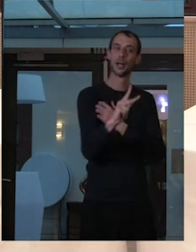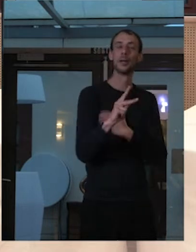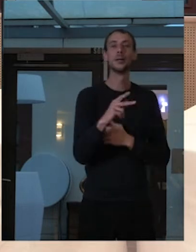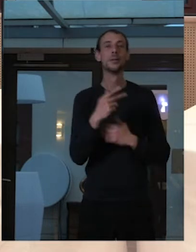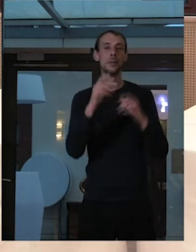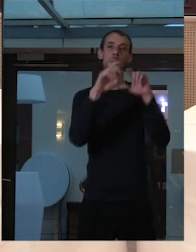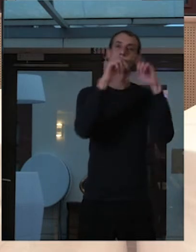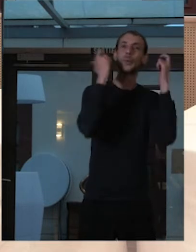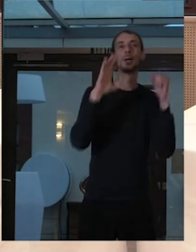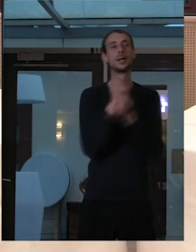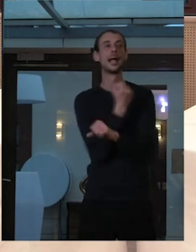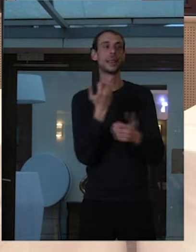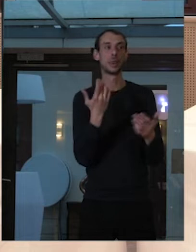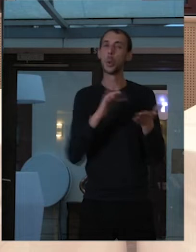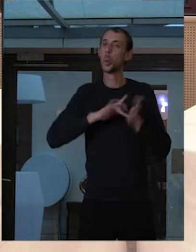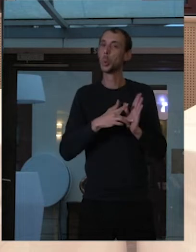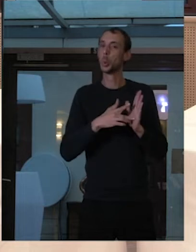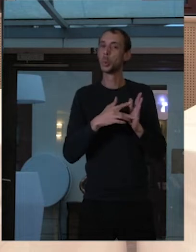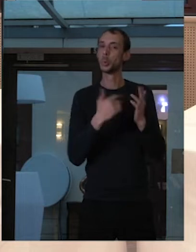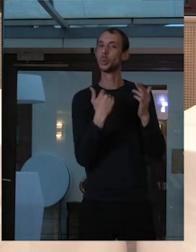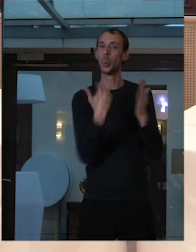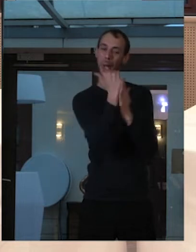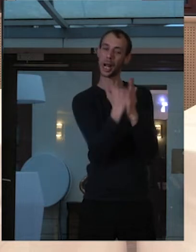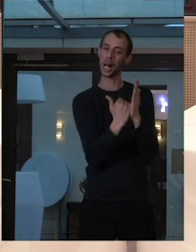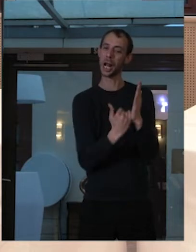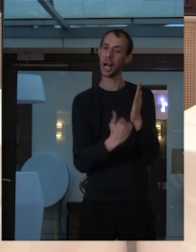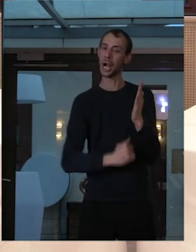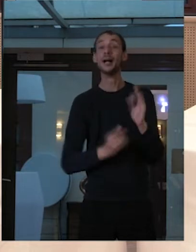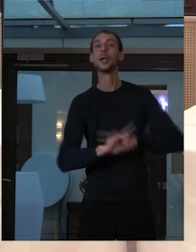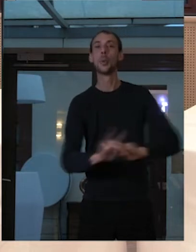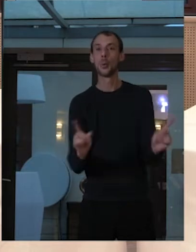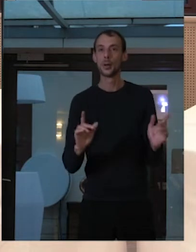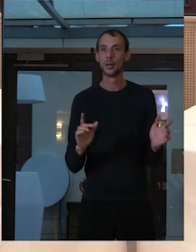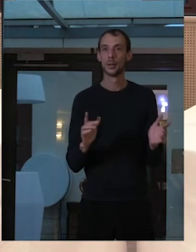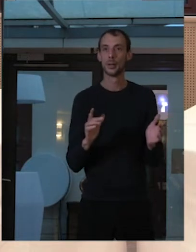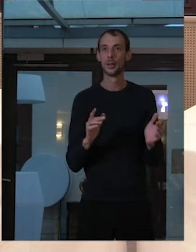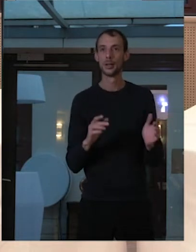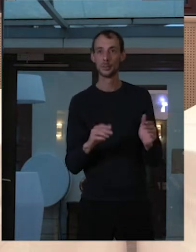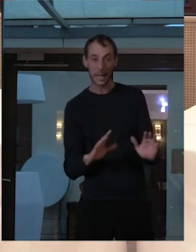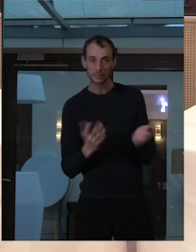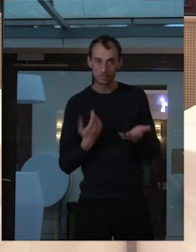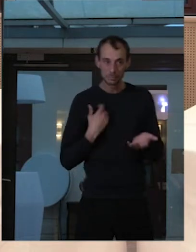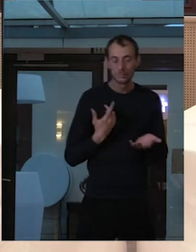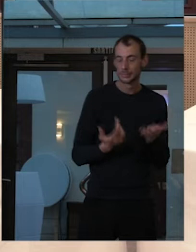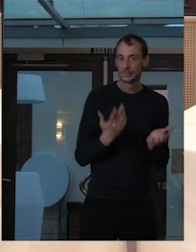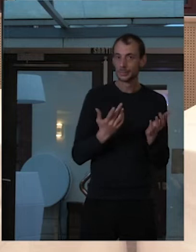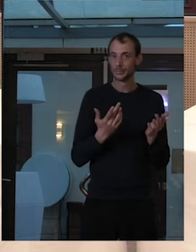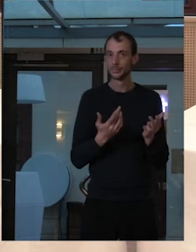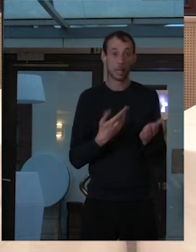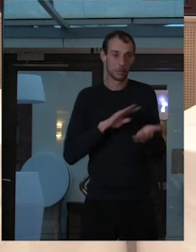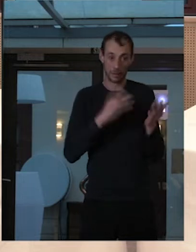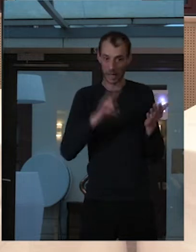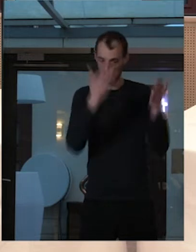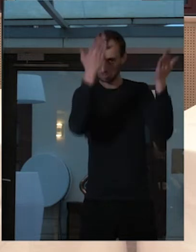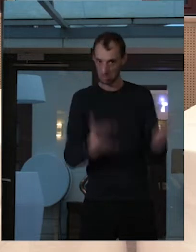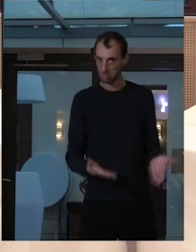est-ce que, parce que tu, enfin voilà, tu fais vraiment partie des meilleurs... des meilleurs aujourd'hui, est-ce que c'est un